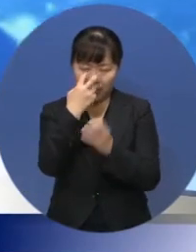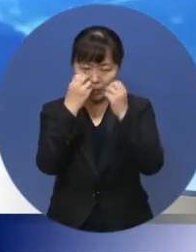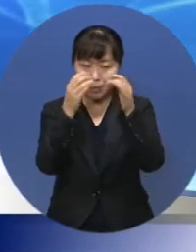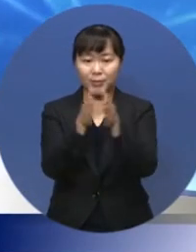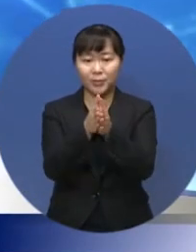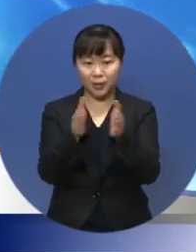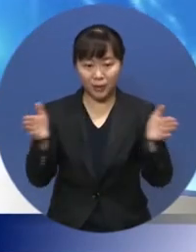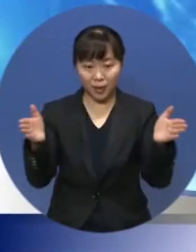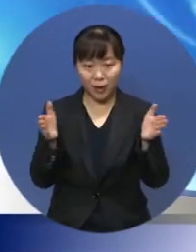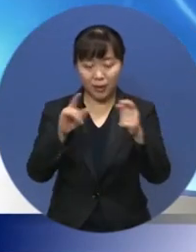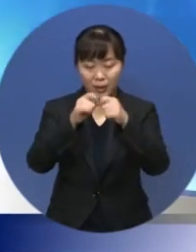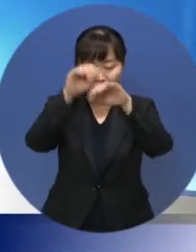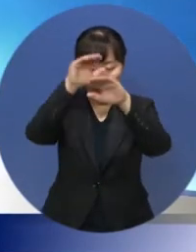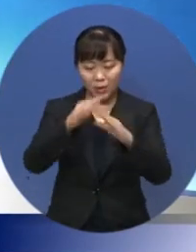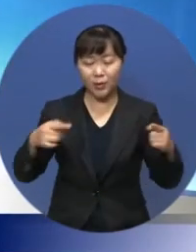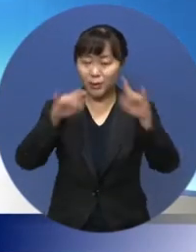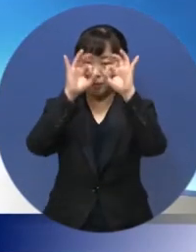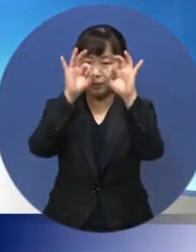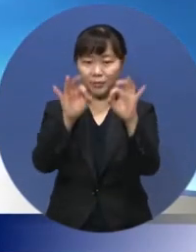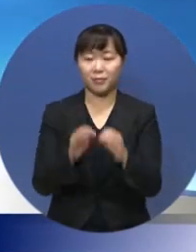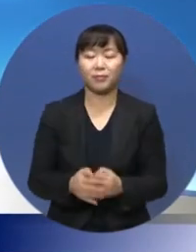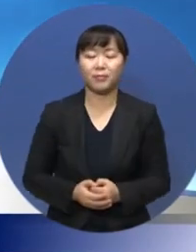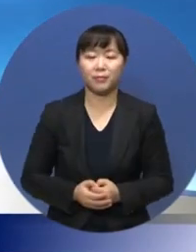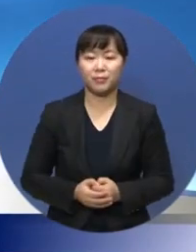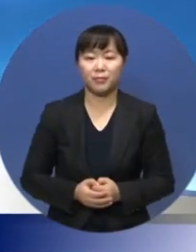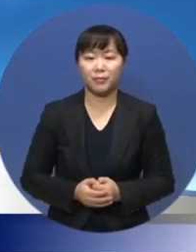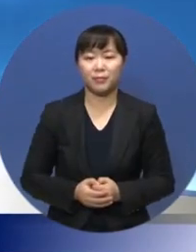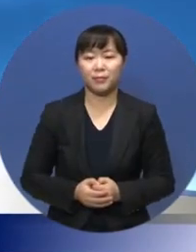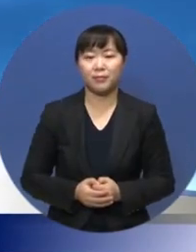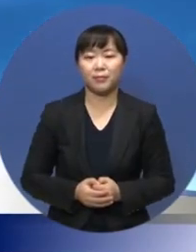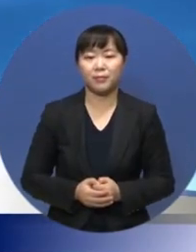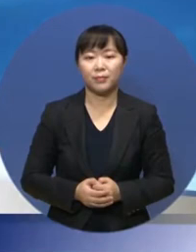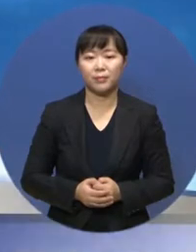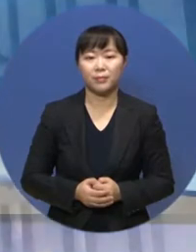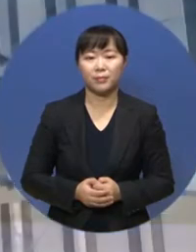데요 자세한 내용 박성용 기자가 보도합니다